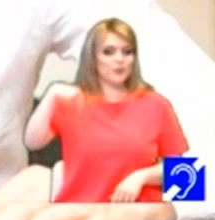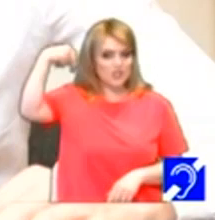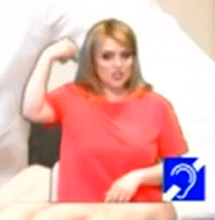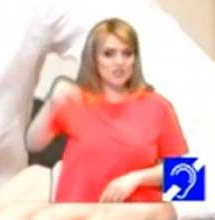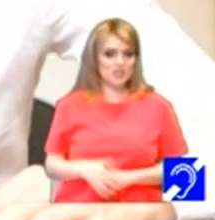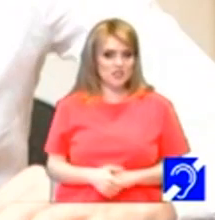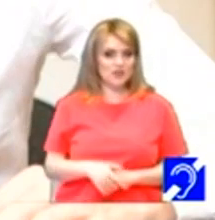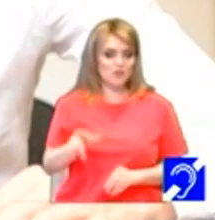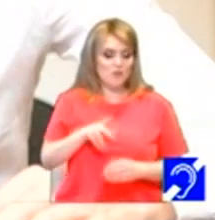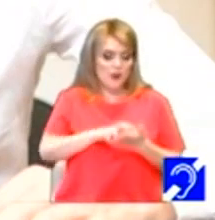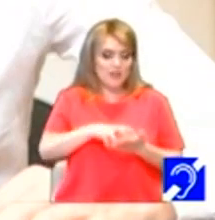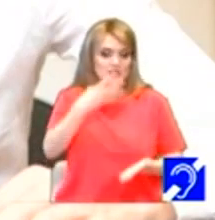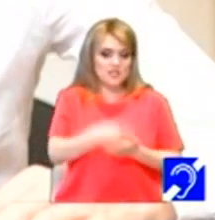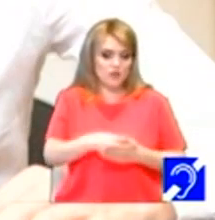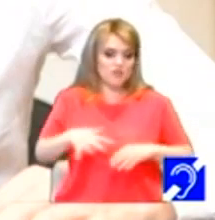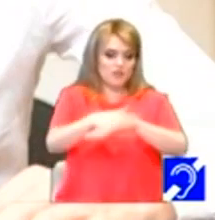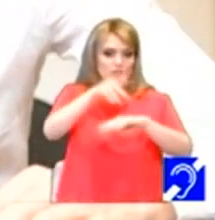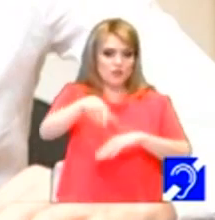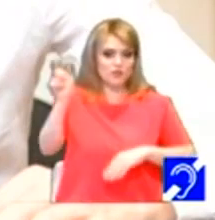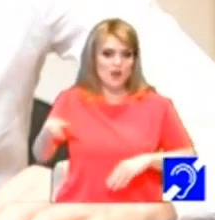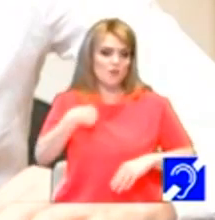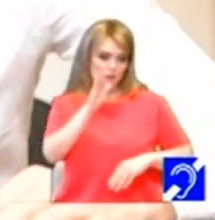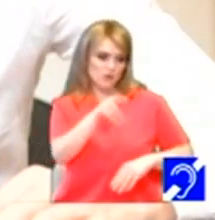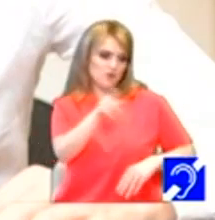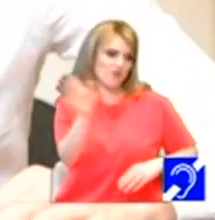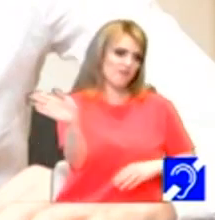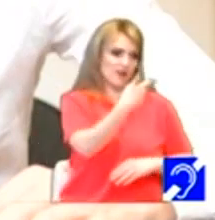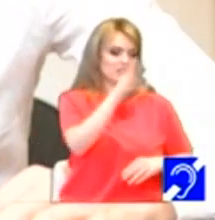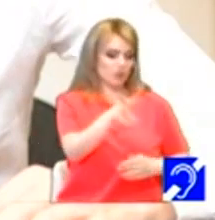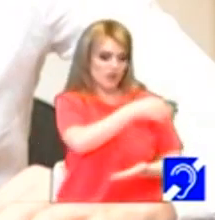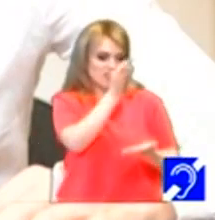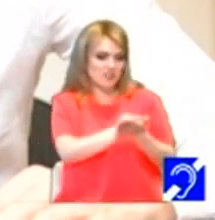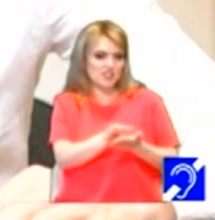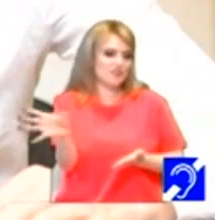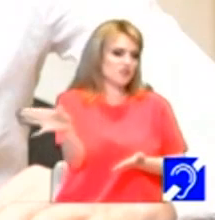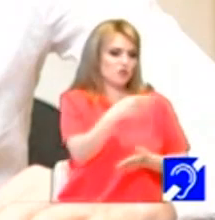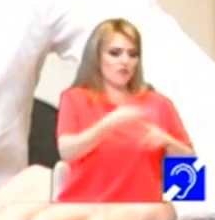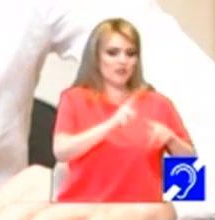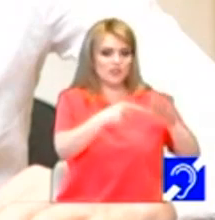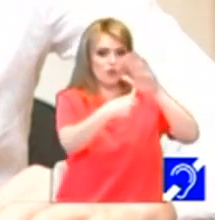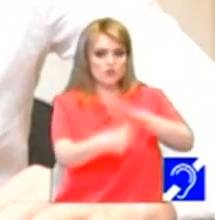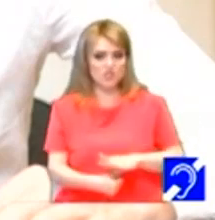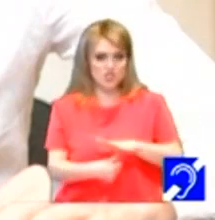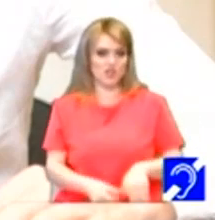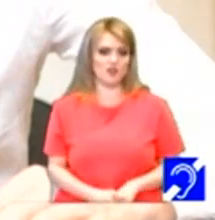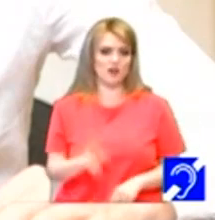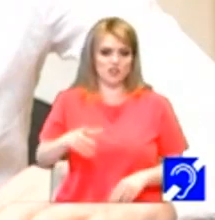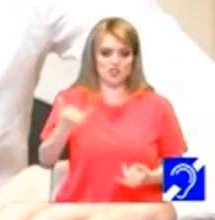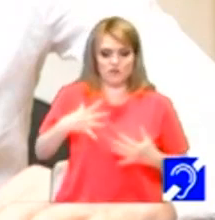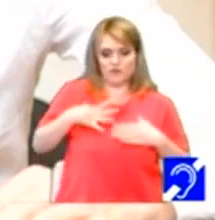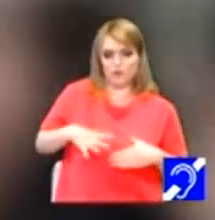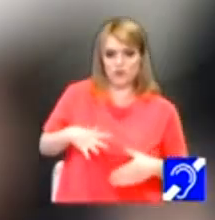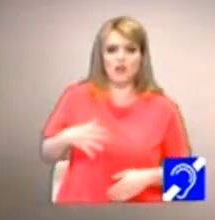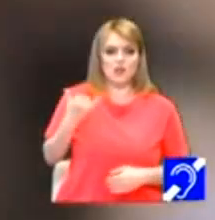de proprii cetățeni. Dodon, te vom alunga de la putere și vei răspunde pentru toată batjocora și umilința la care supui